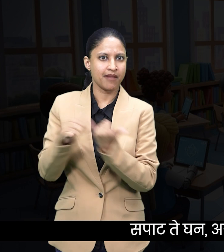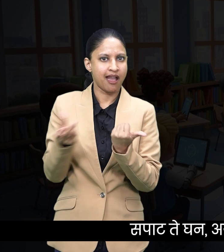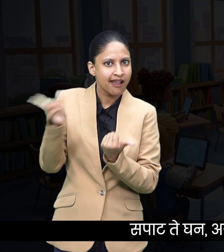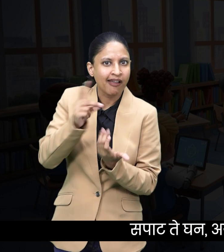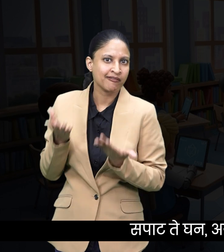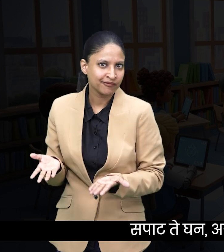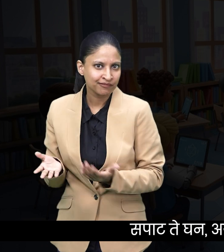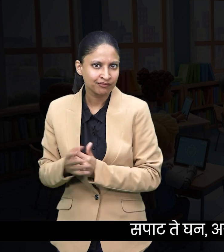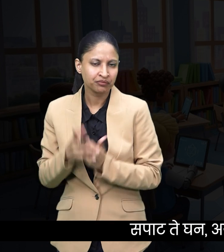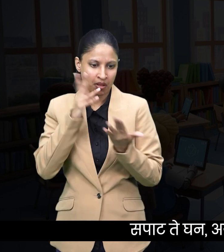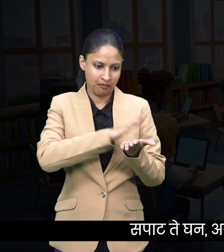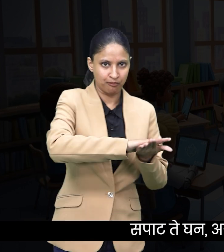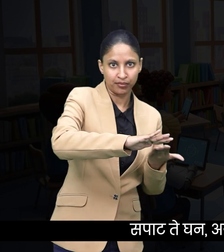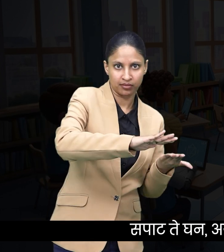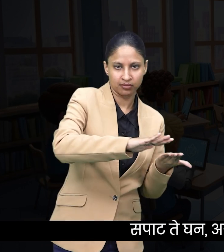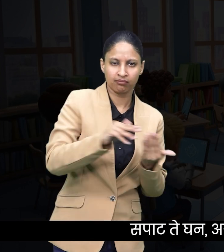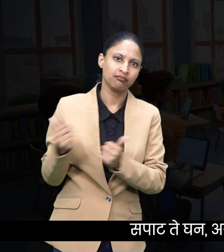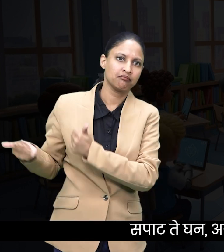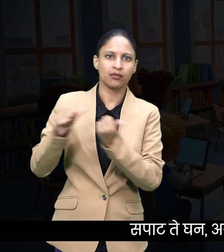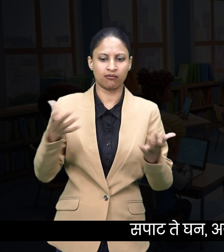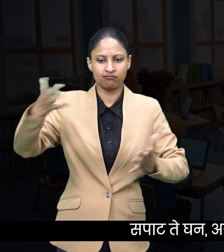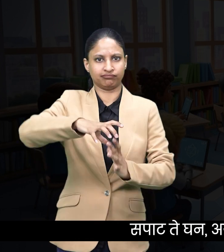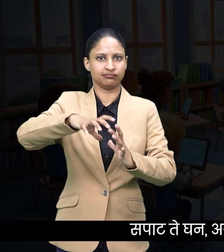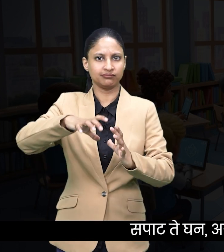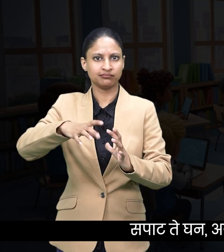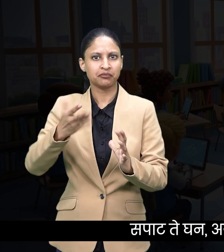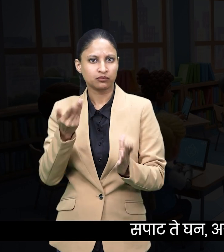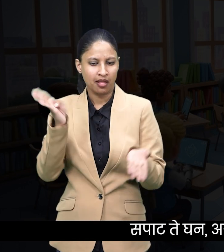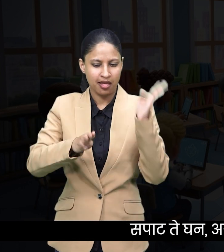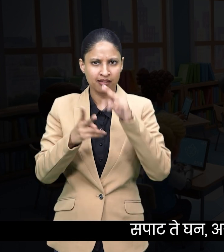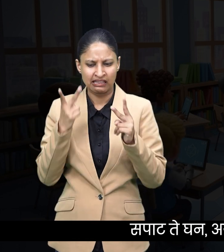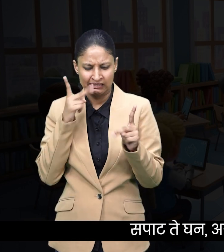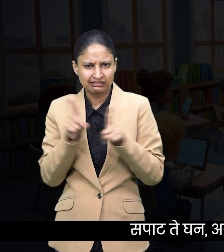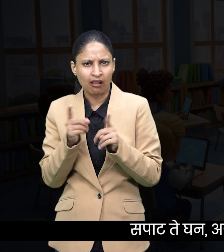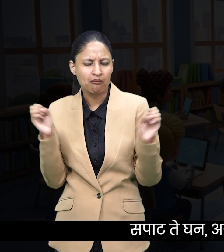सपाट ते घन अगदी एखाद्या जादूच्या युक्तीप्रमाणे.